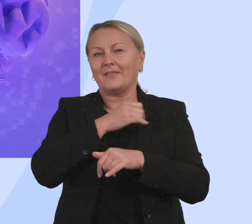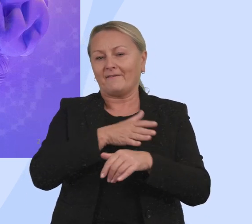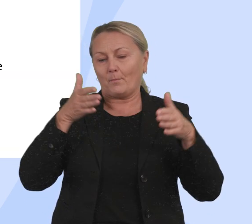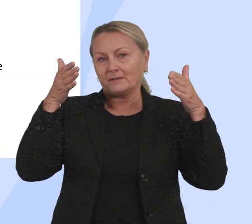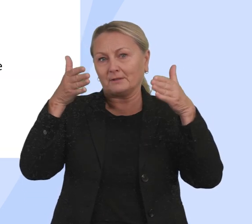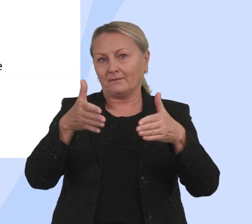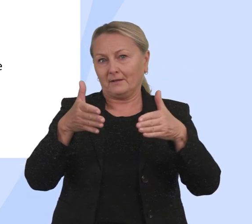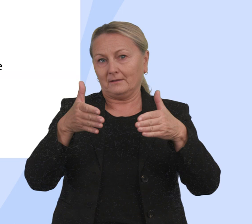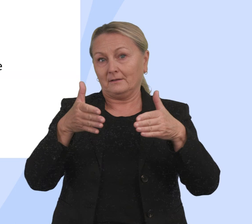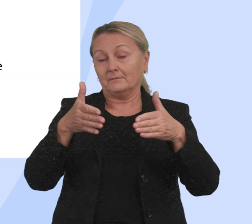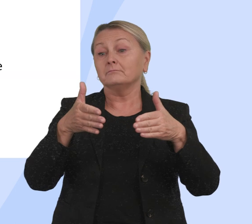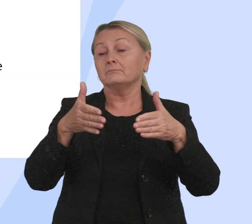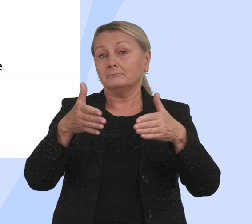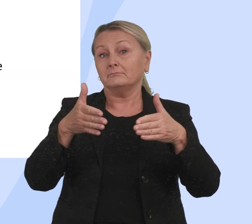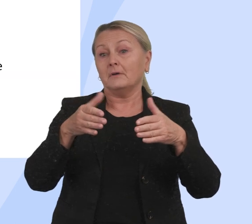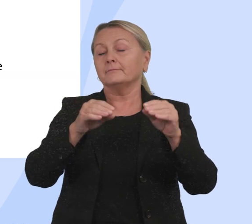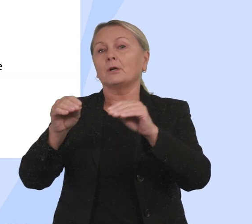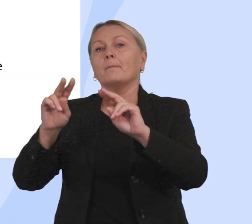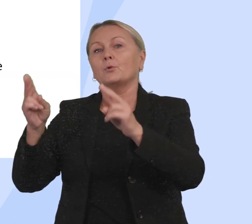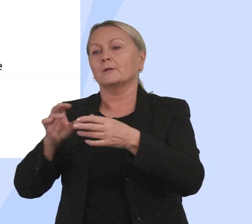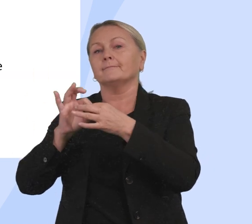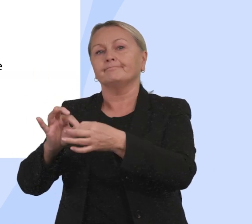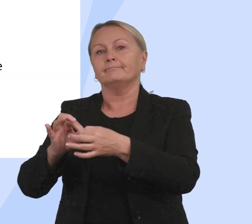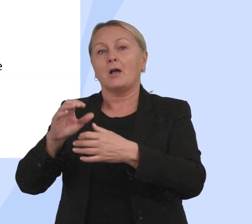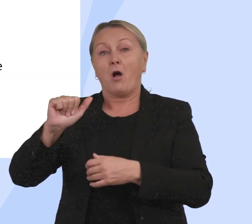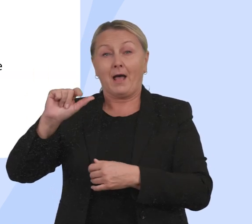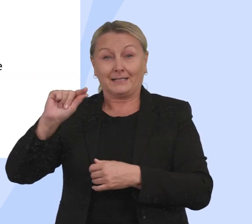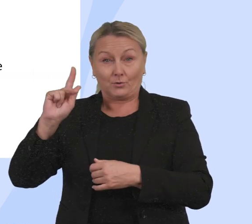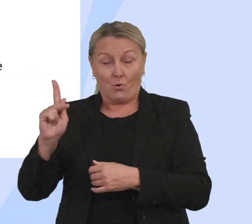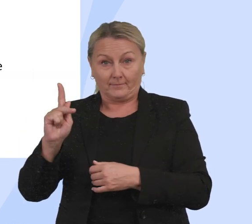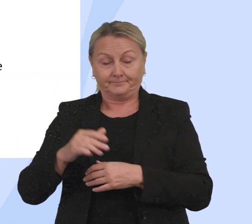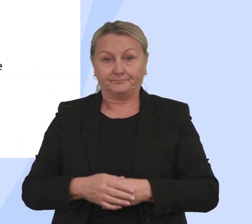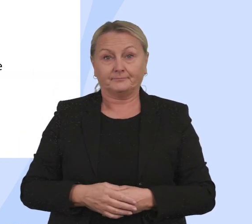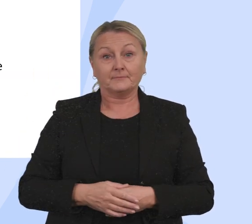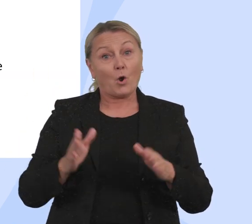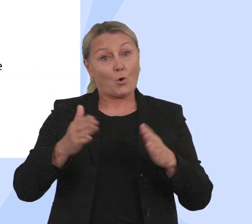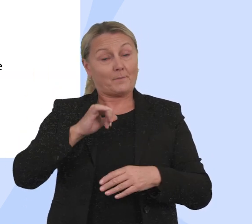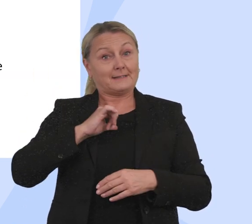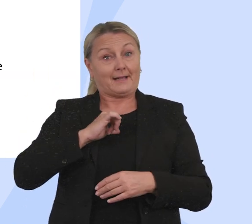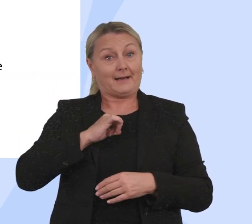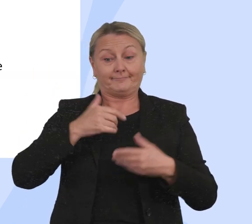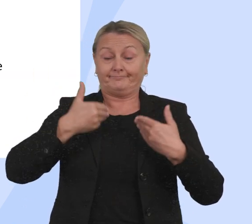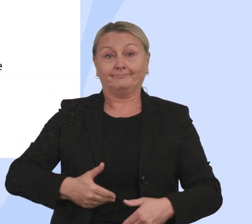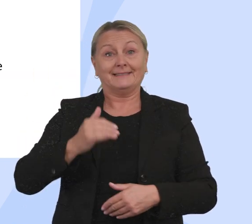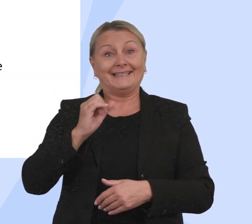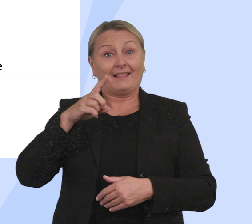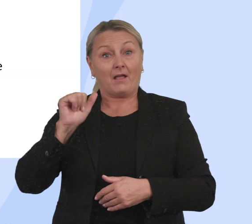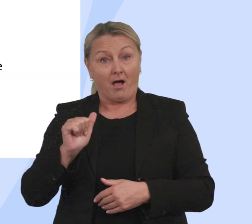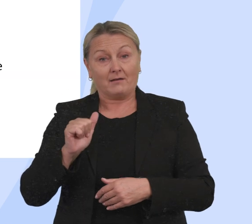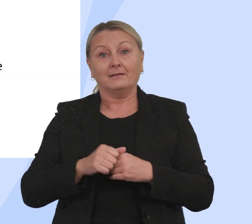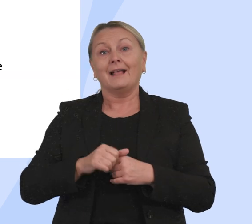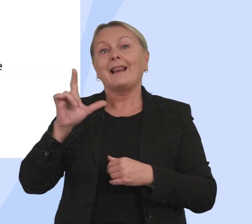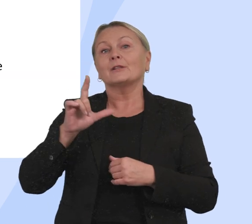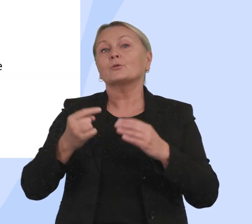ASK. Ganske kort om mig. Jeg hedder Ida, og jeg er lektor i specialpædagogik og neuropædagogik